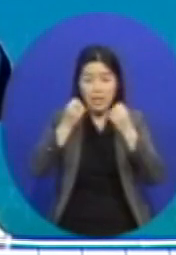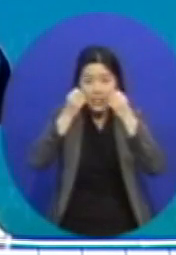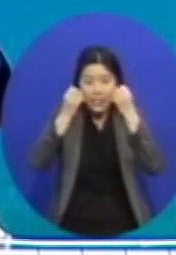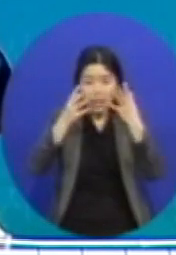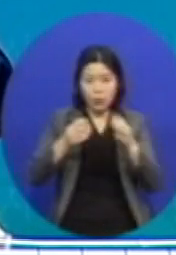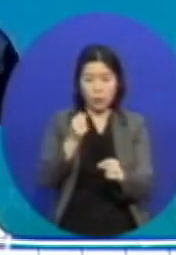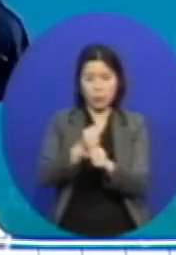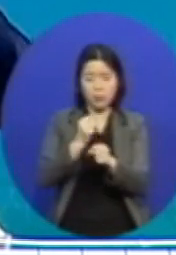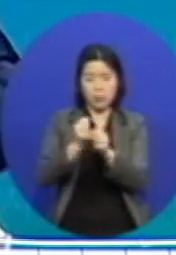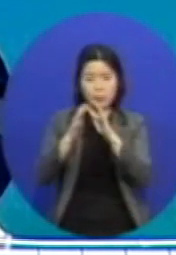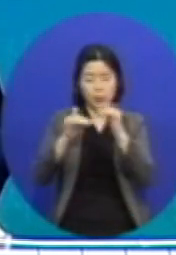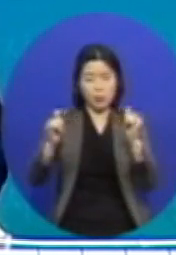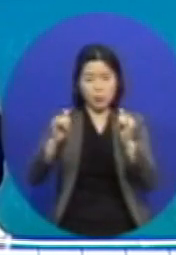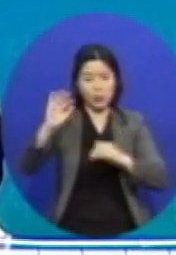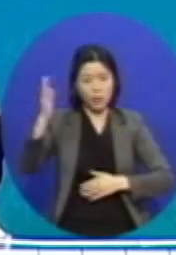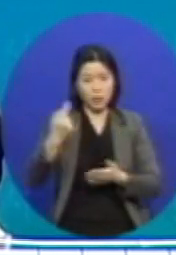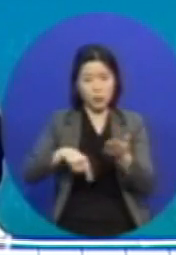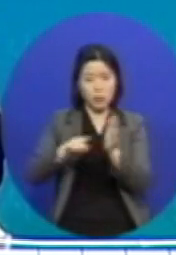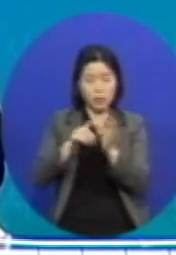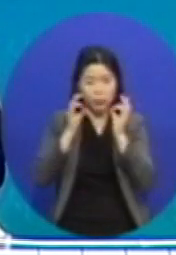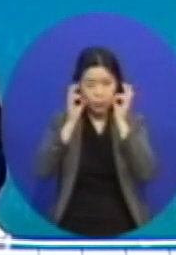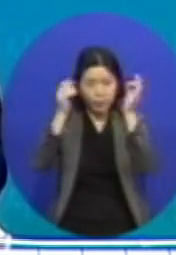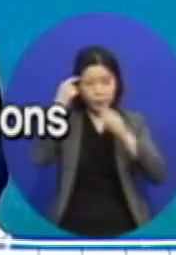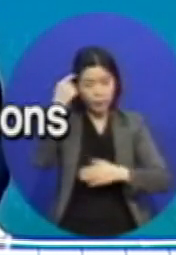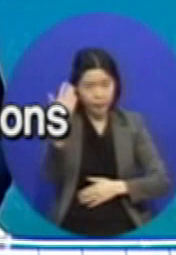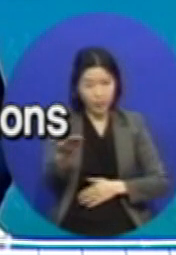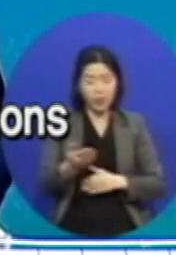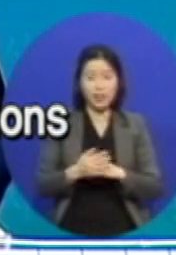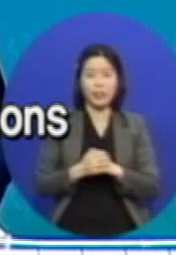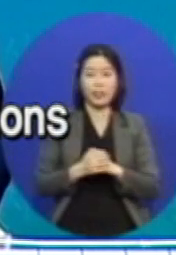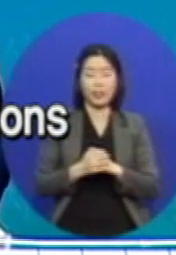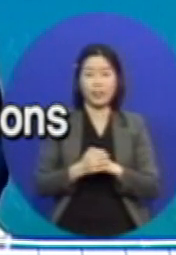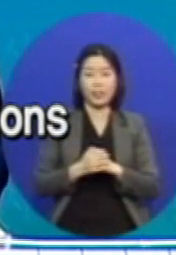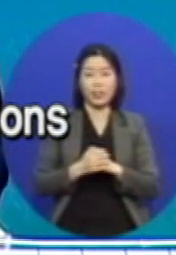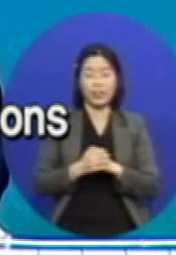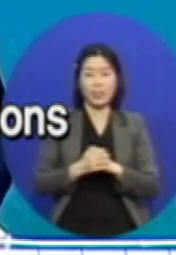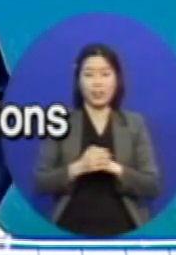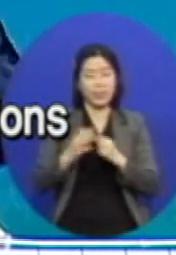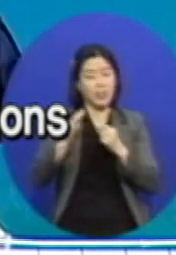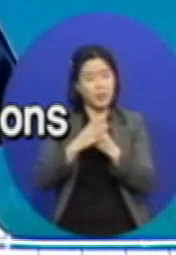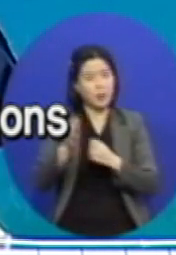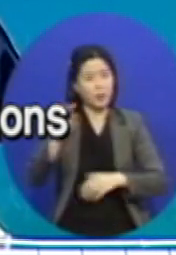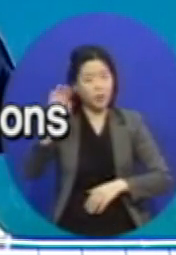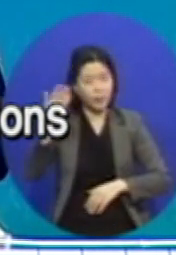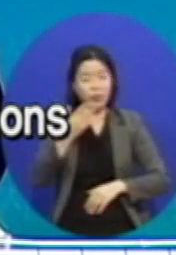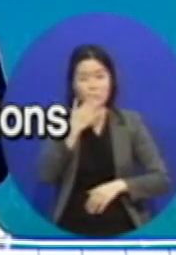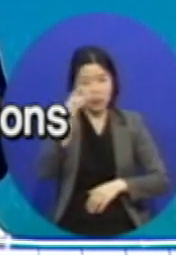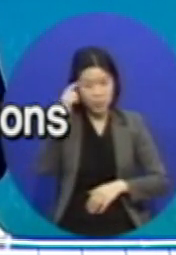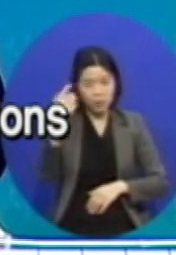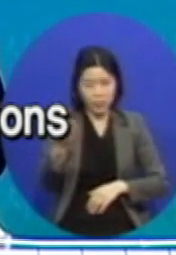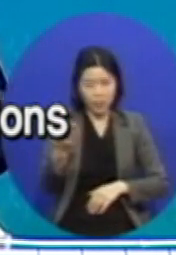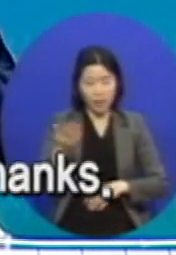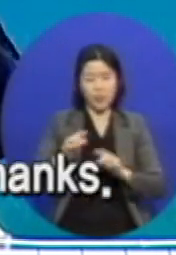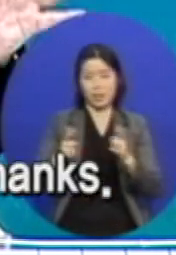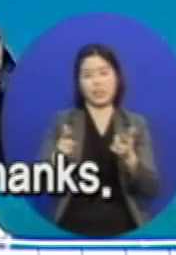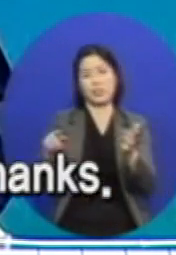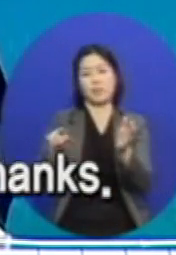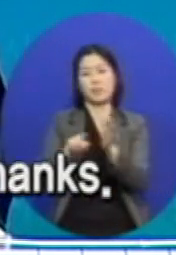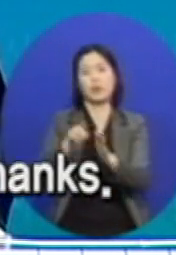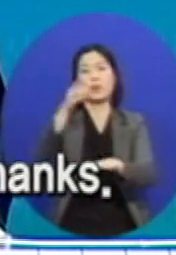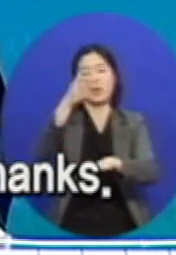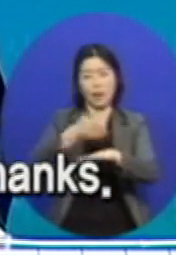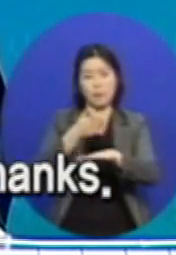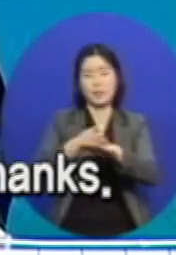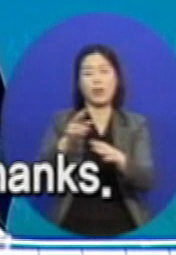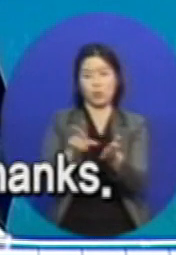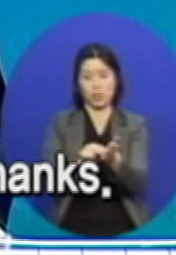되려고 노력 에 보셨습니까 그래서 되셨나요 이건 믿고 감사할 문제지 노력할